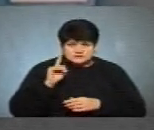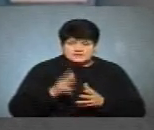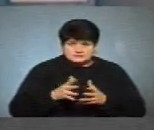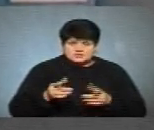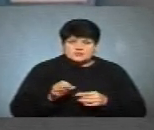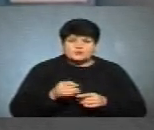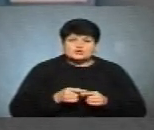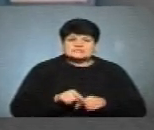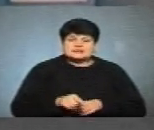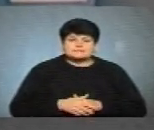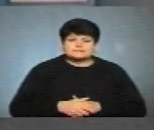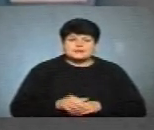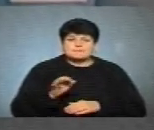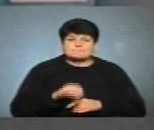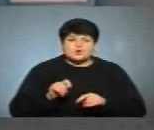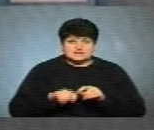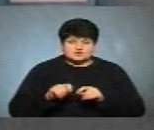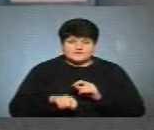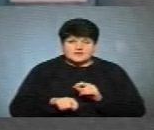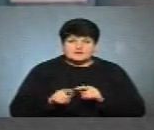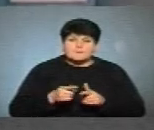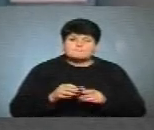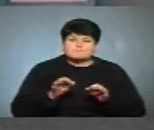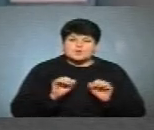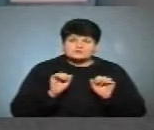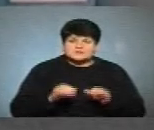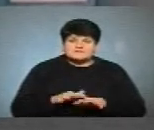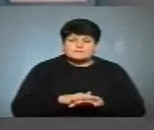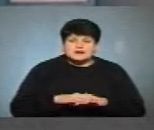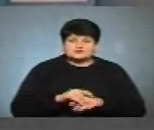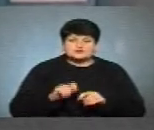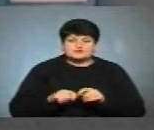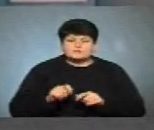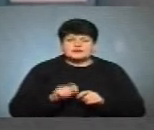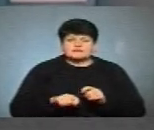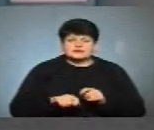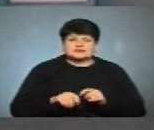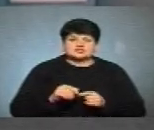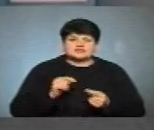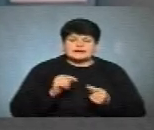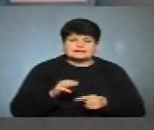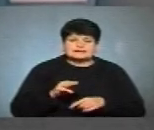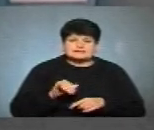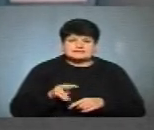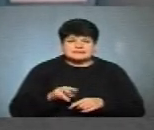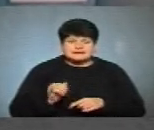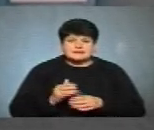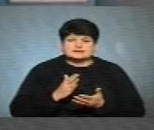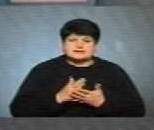це? Про тестування? Про можливість масового тестування, аби перевірити, чи на антитіла наявність антитіл,